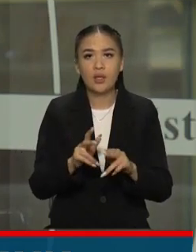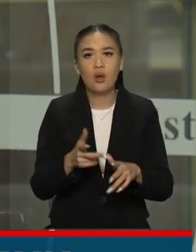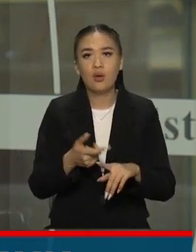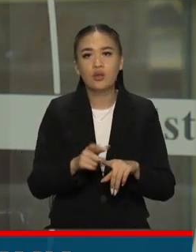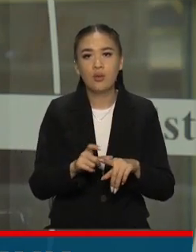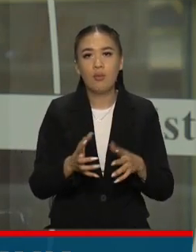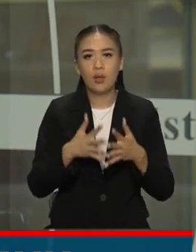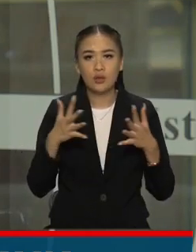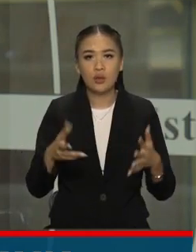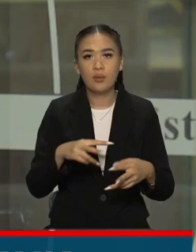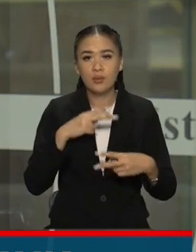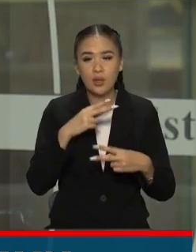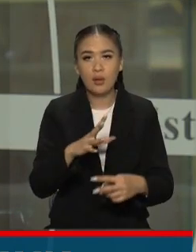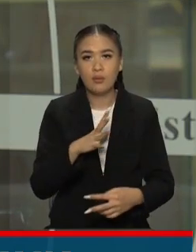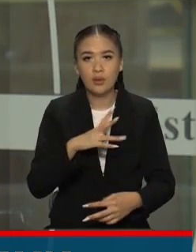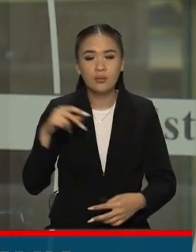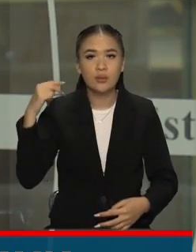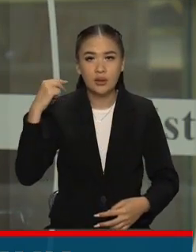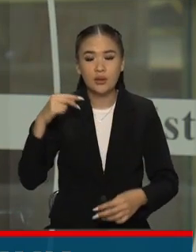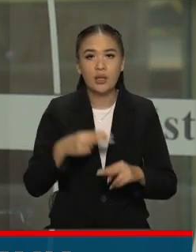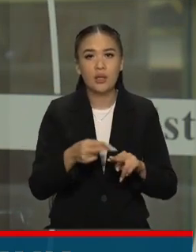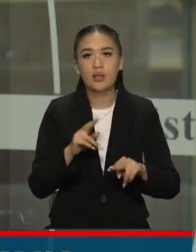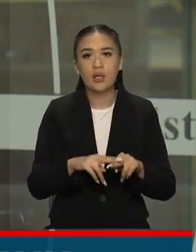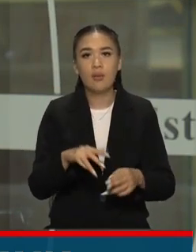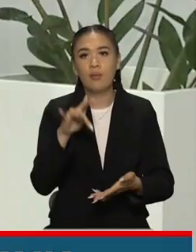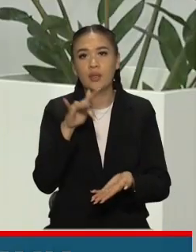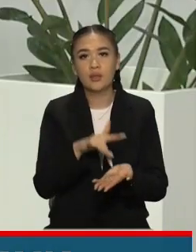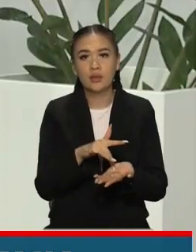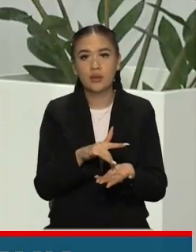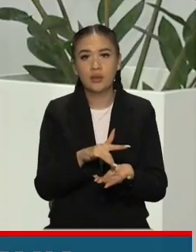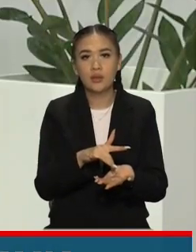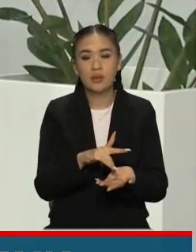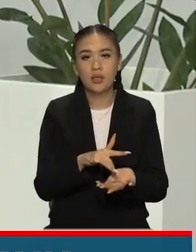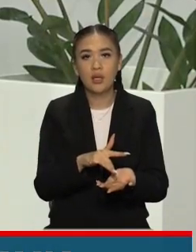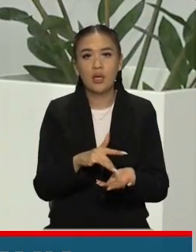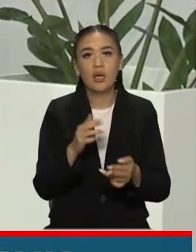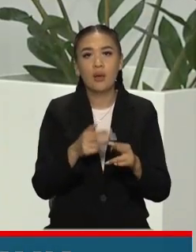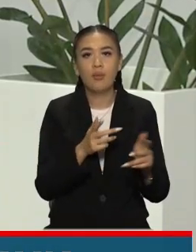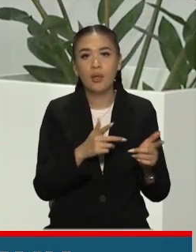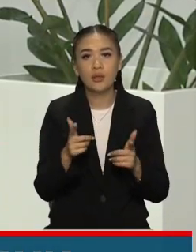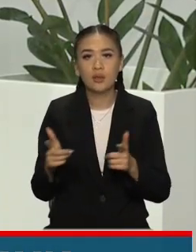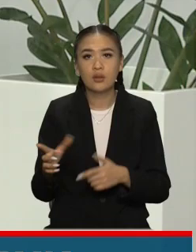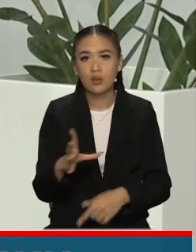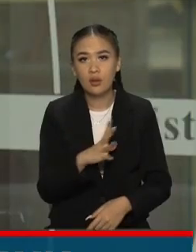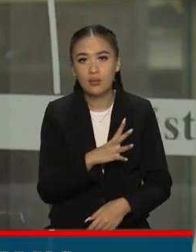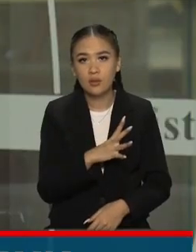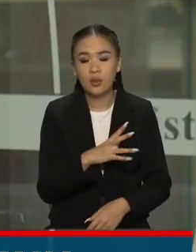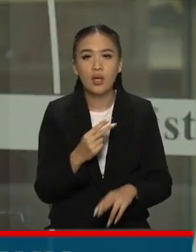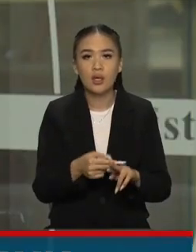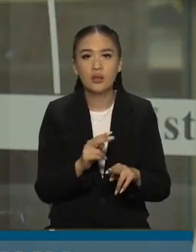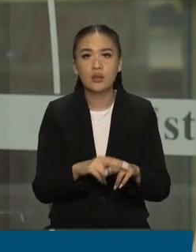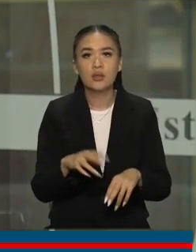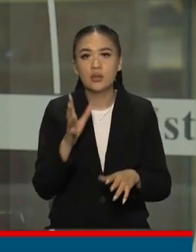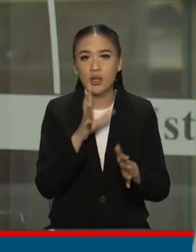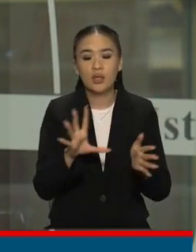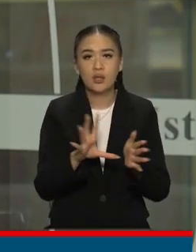сделан президентом в этом вопросе. Мы, я думаю, по сей день вели подготовку к производству своей техники. В сегодняшний